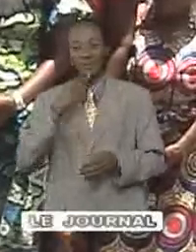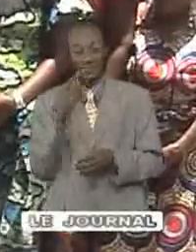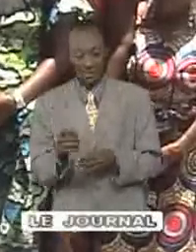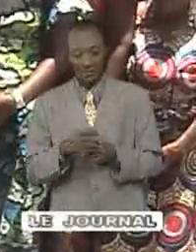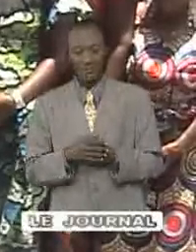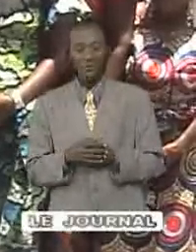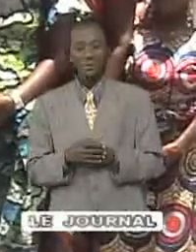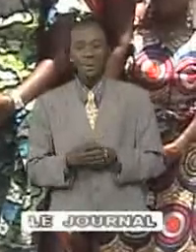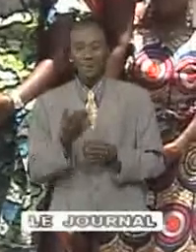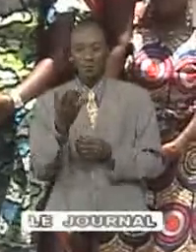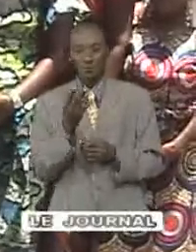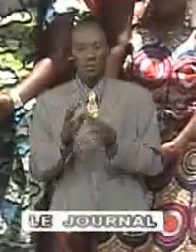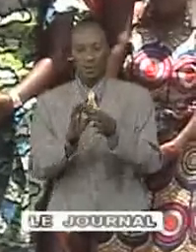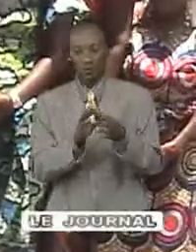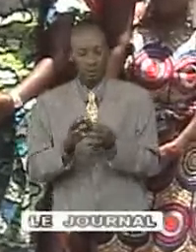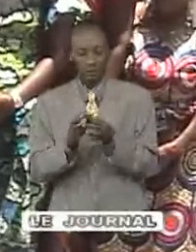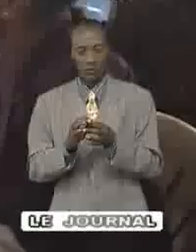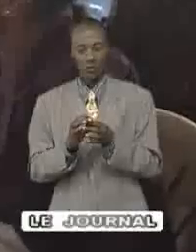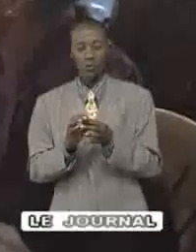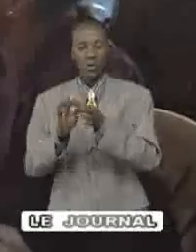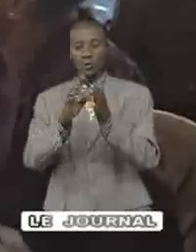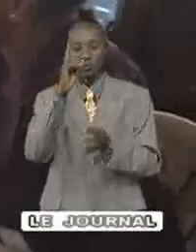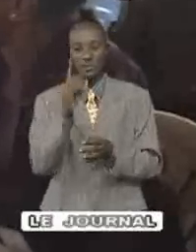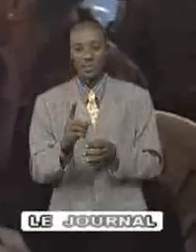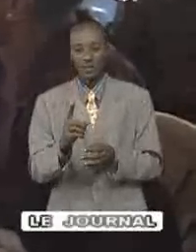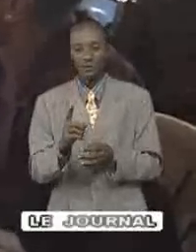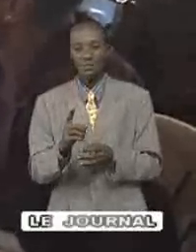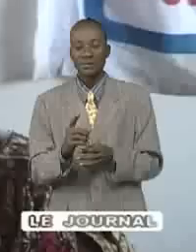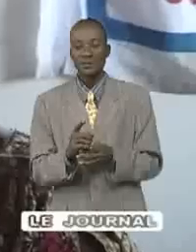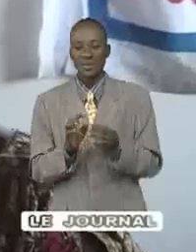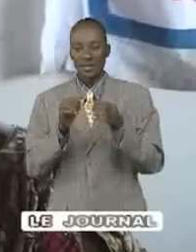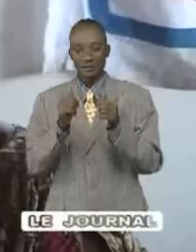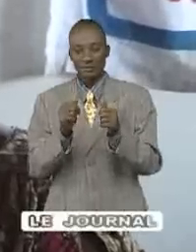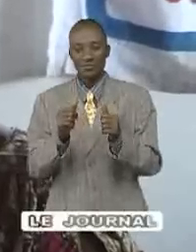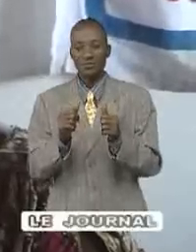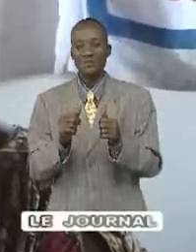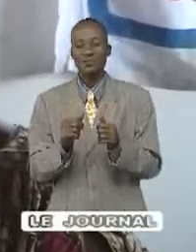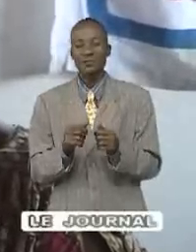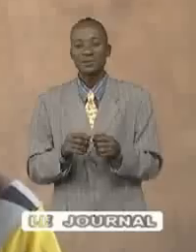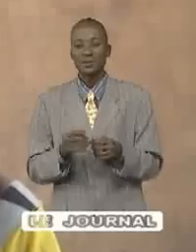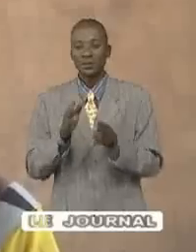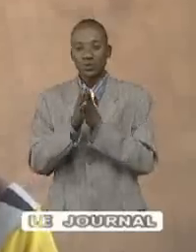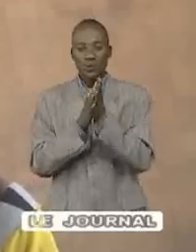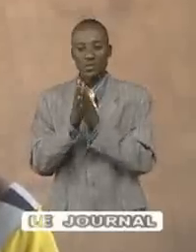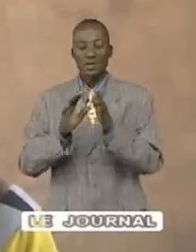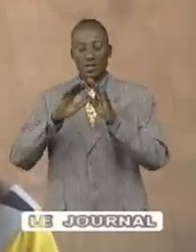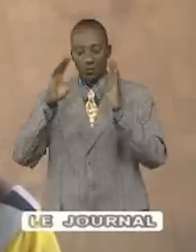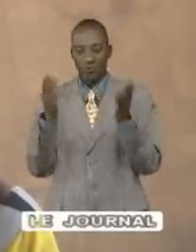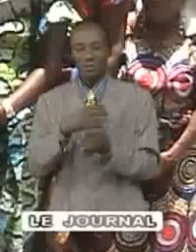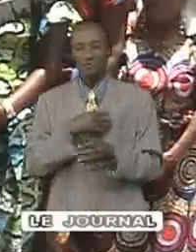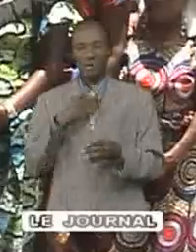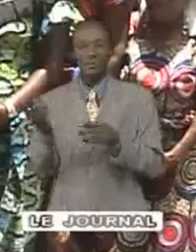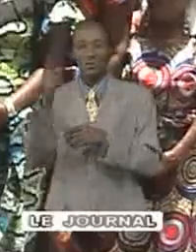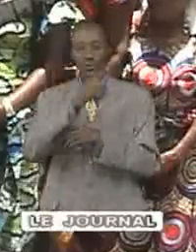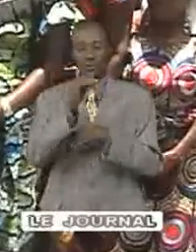à l'unité et au respect de la femme en RDC, en souhaitant à toutes les femmes une bonne célébration de la Journée internationale de la femme. En